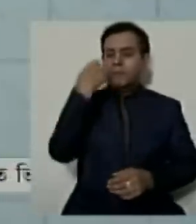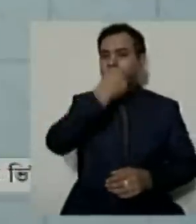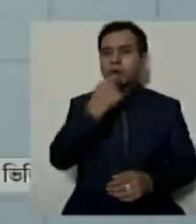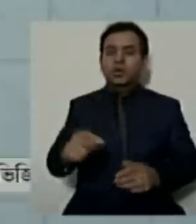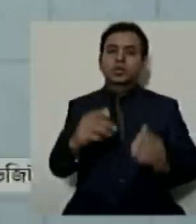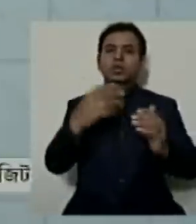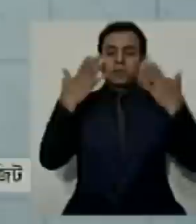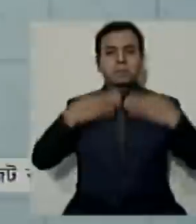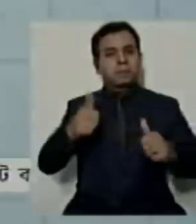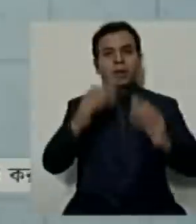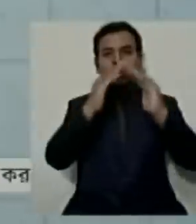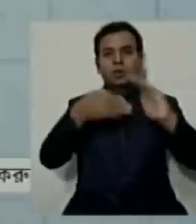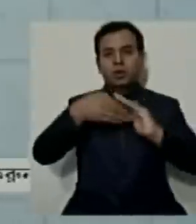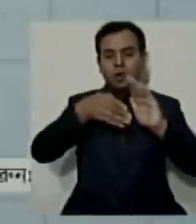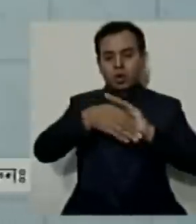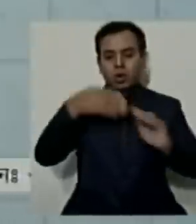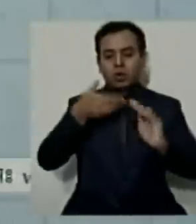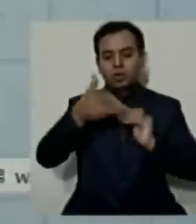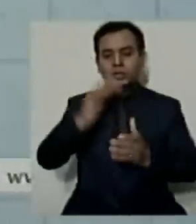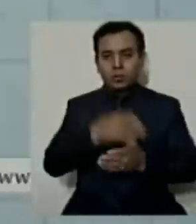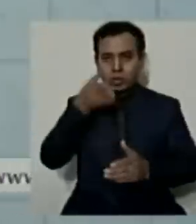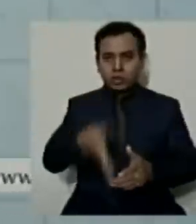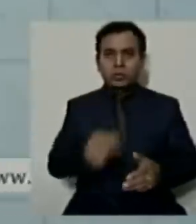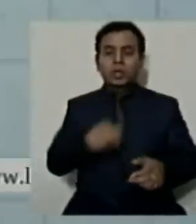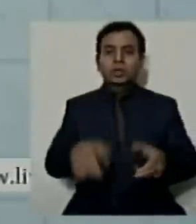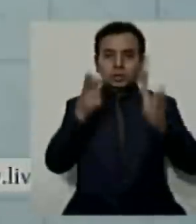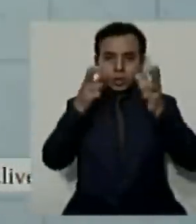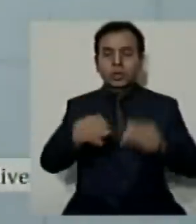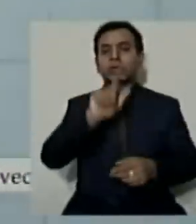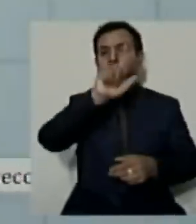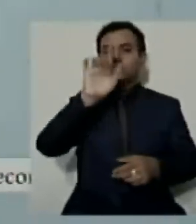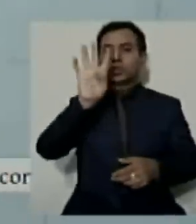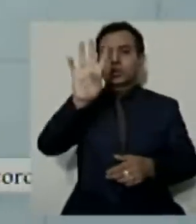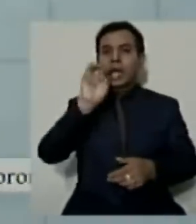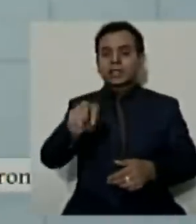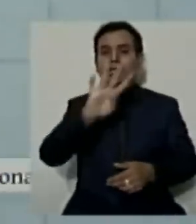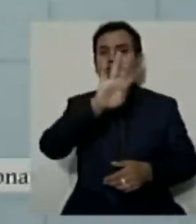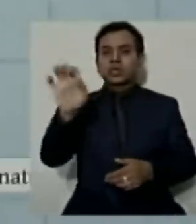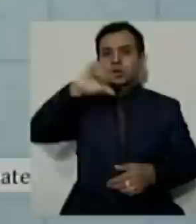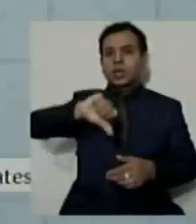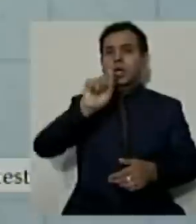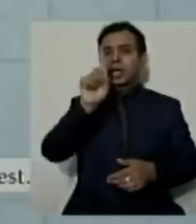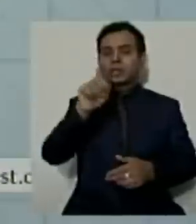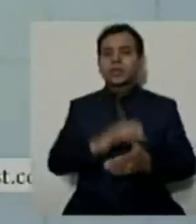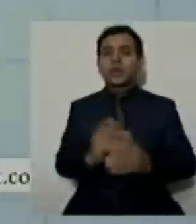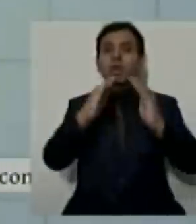74,491 জন এবং এটা হোম কোয়ারেন্টাইন এবং প্রাতিষ্ঠানিক 6,480 জন, মোট